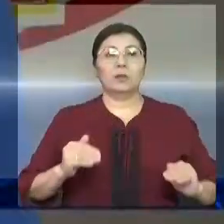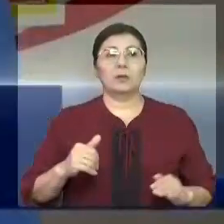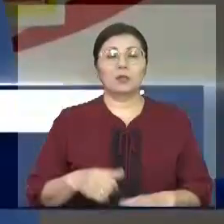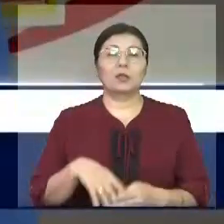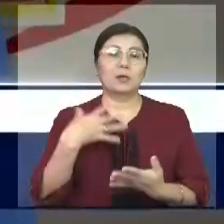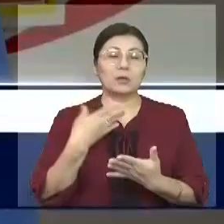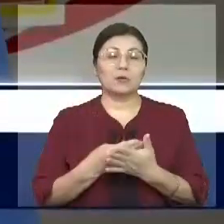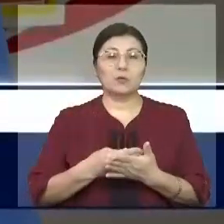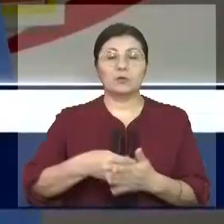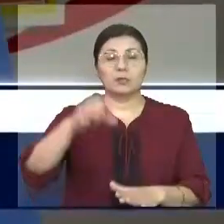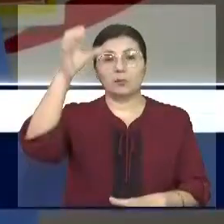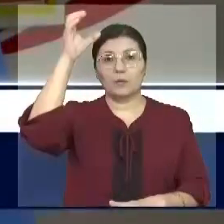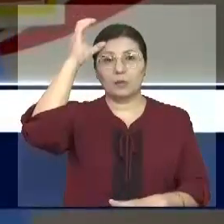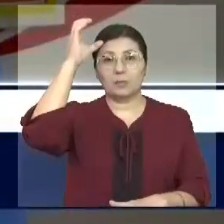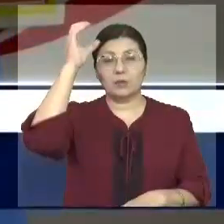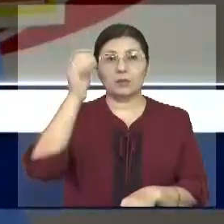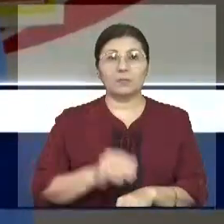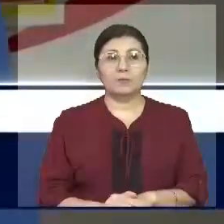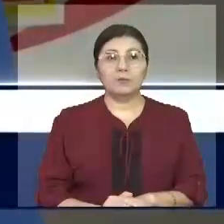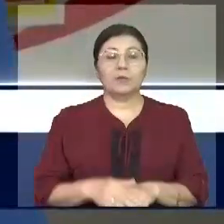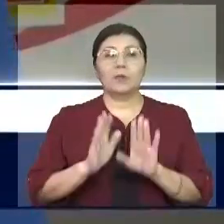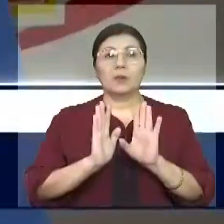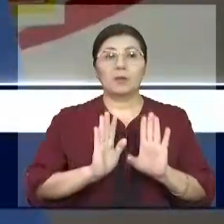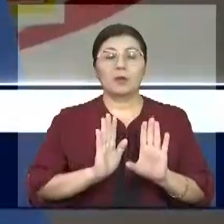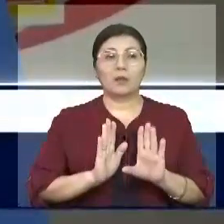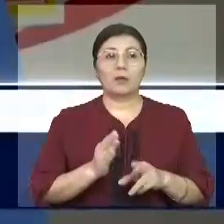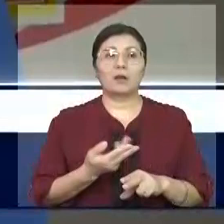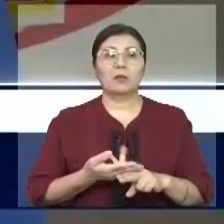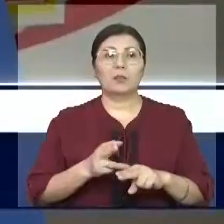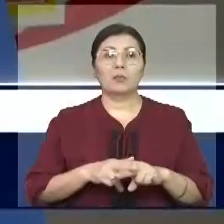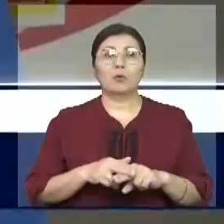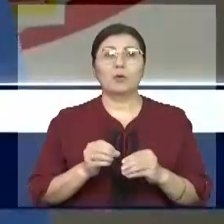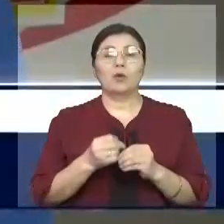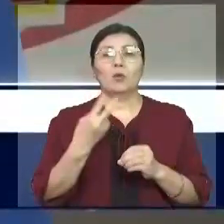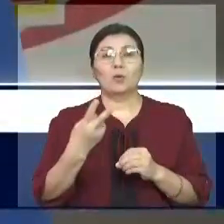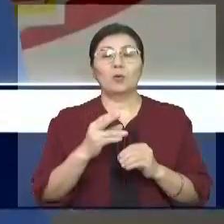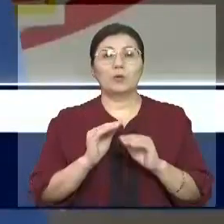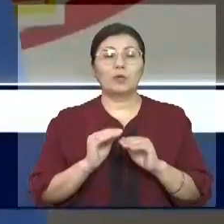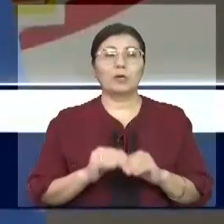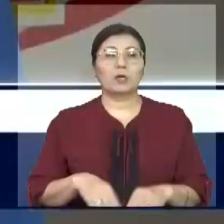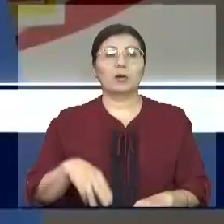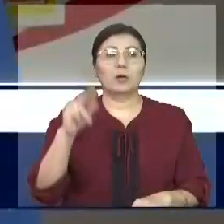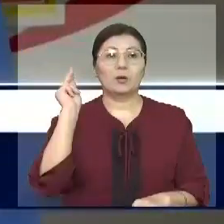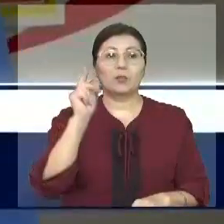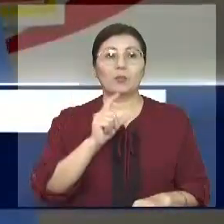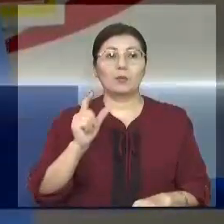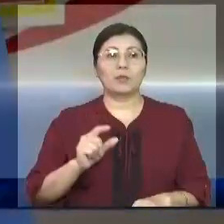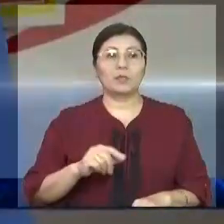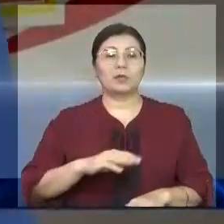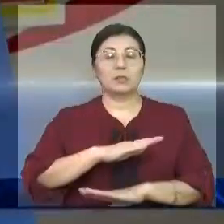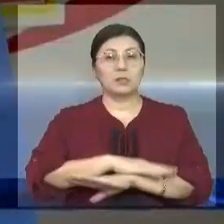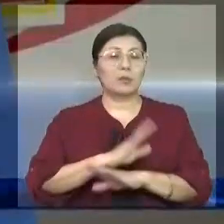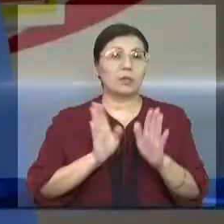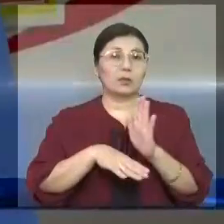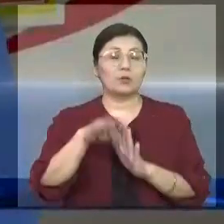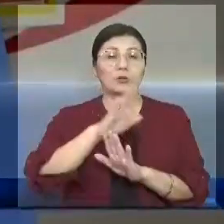білімдері алып отырған және тек қана бұл 12 оқушы сабақта ғана үздіктік танытып отырған жоқ.